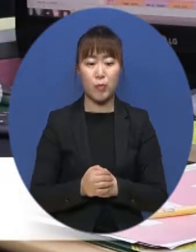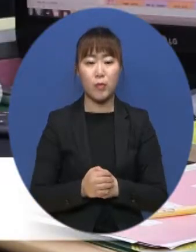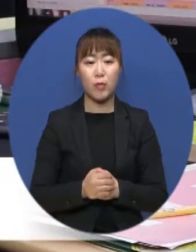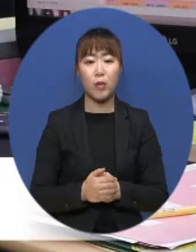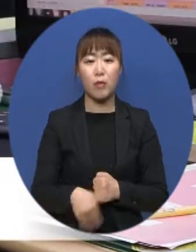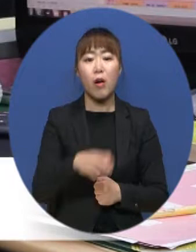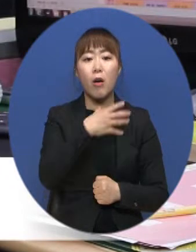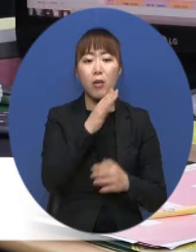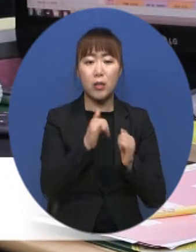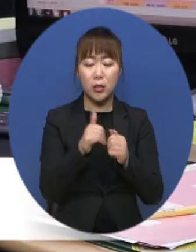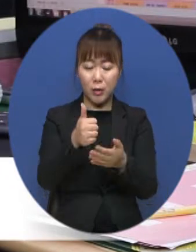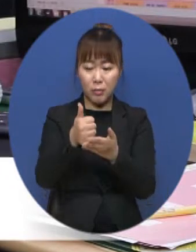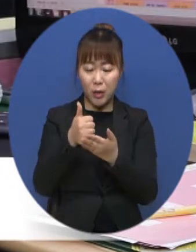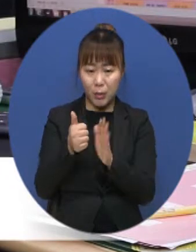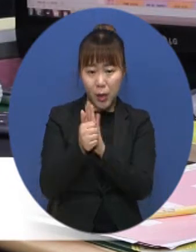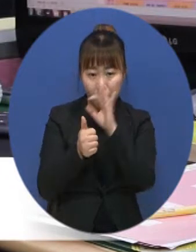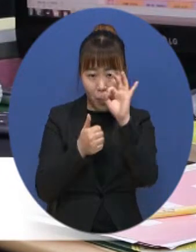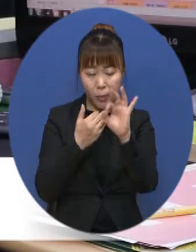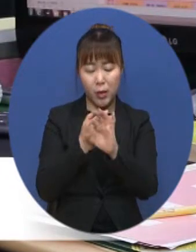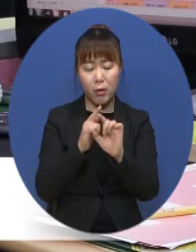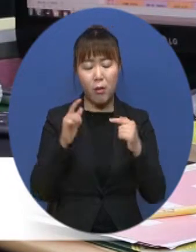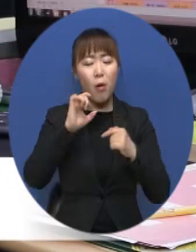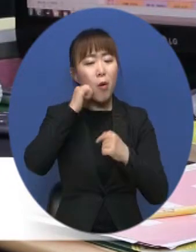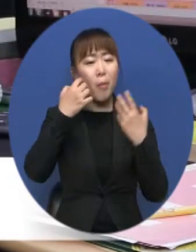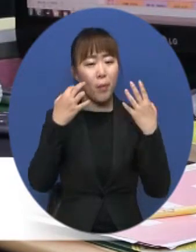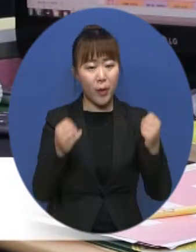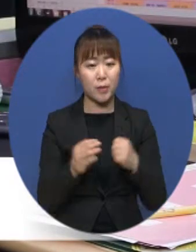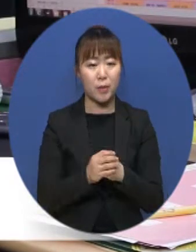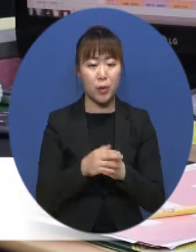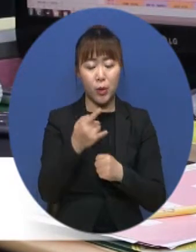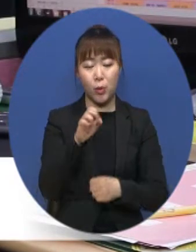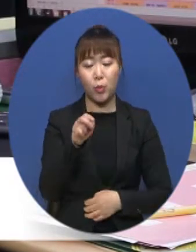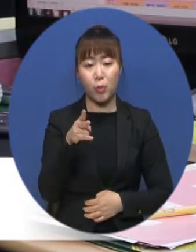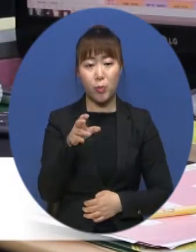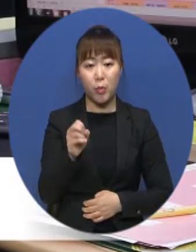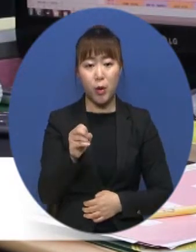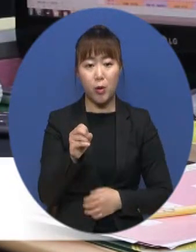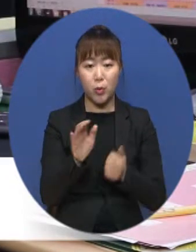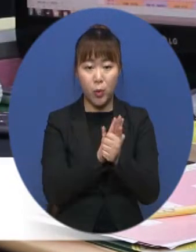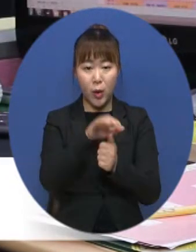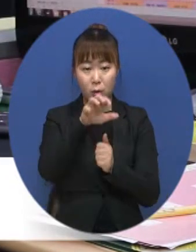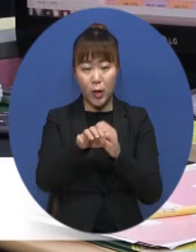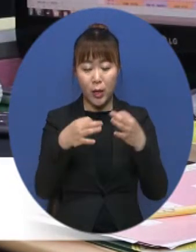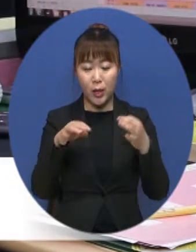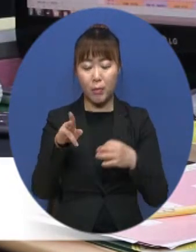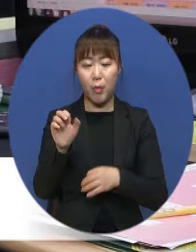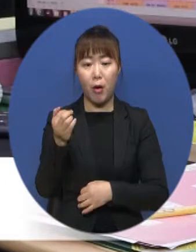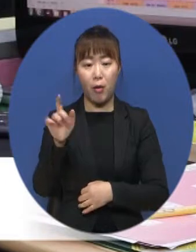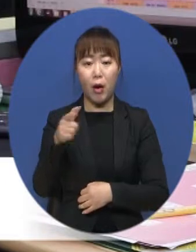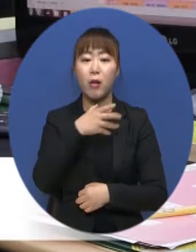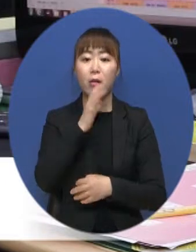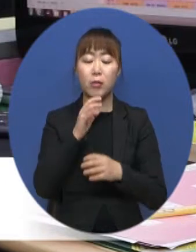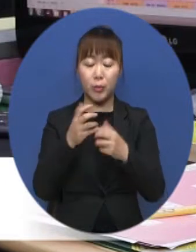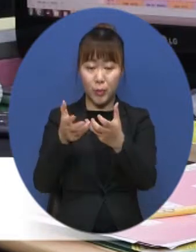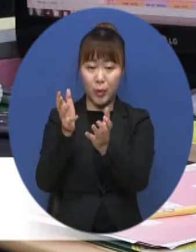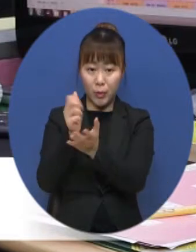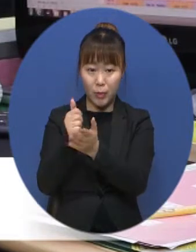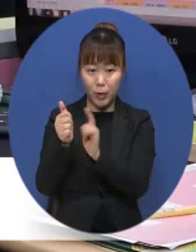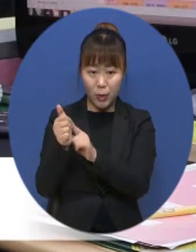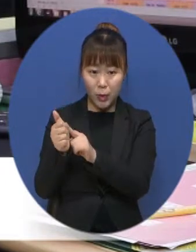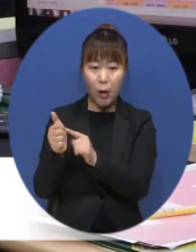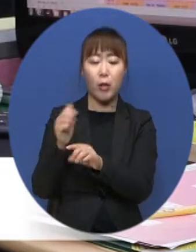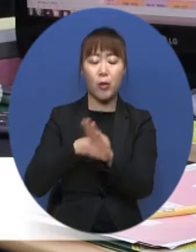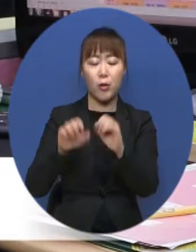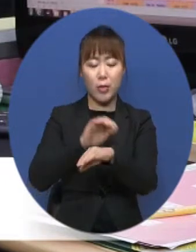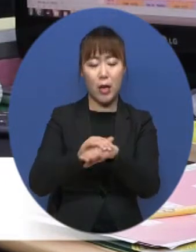그 어르신들을 모시다 보면은 여러 가지 어려운 점이 많은데 우리 동명요양원의 김병환 원장님께서 그 어르신들을 좀 더 잘 모실 수